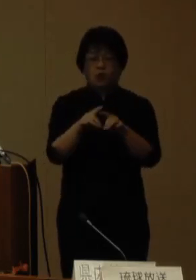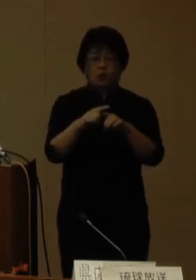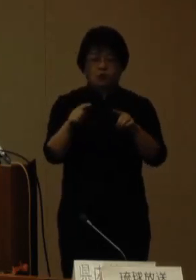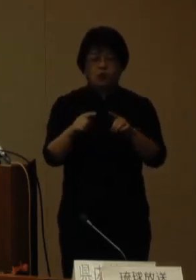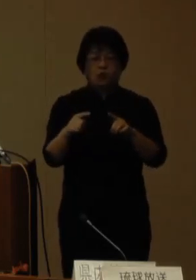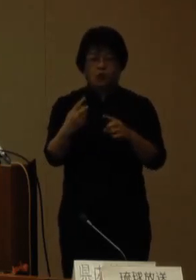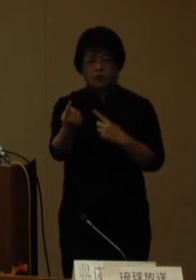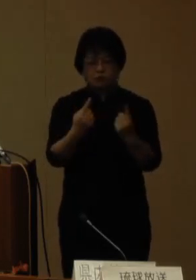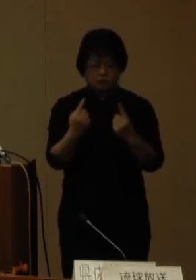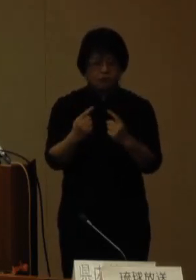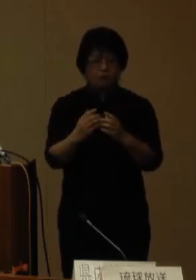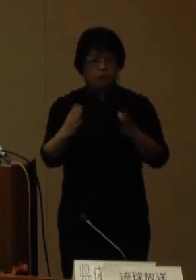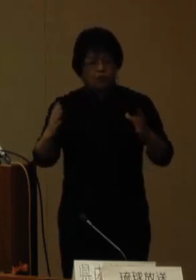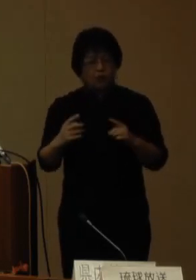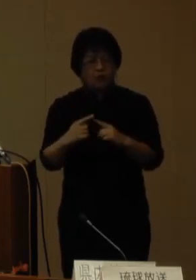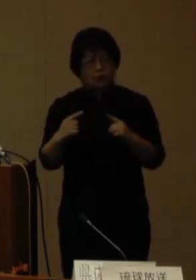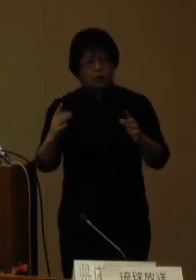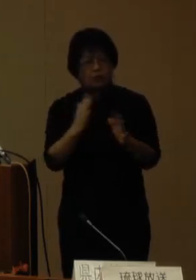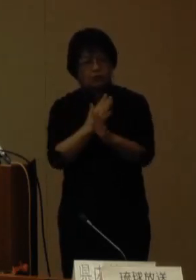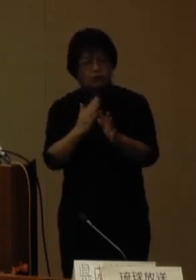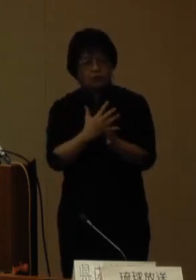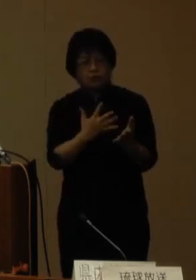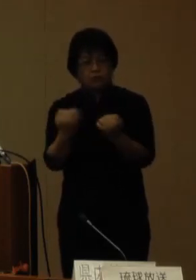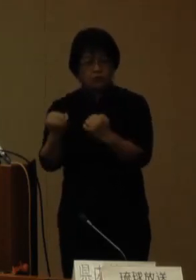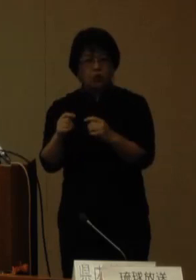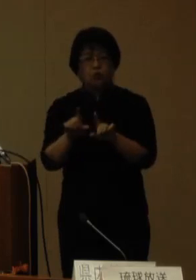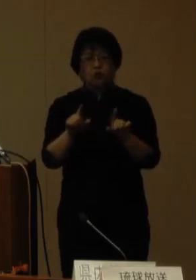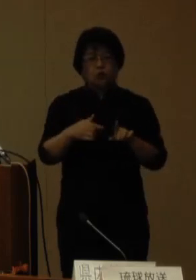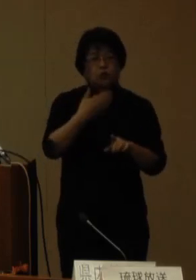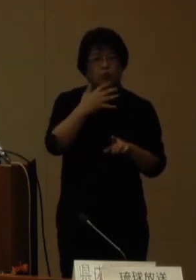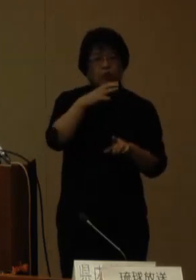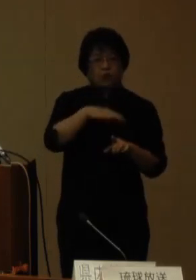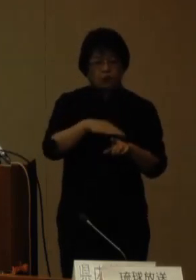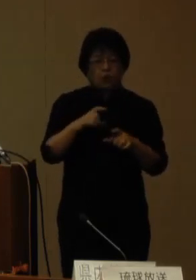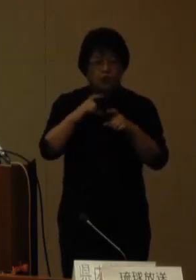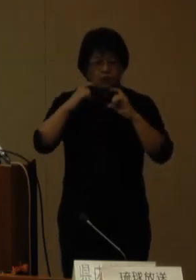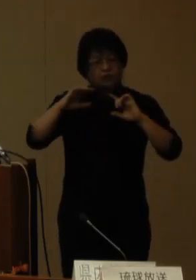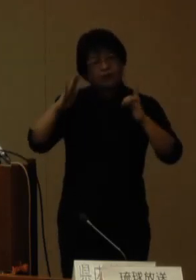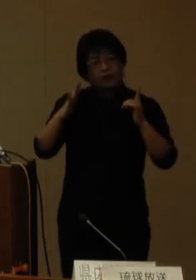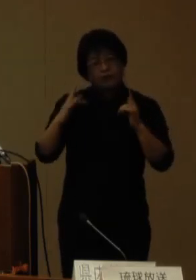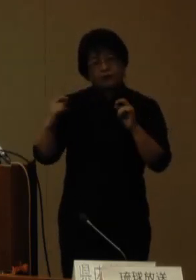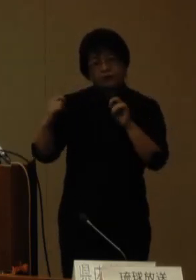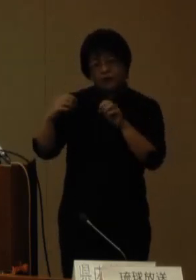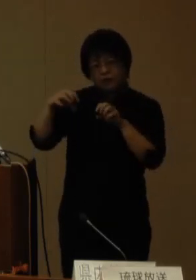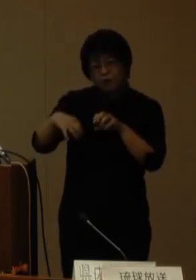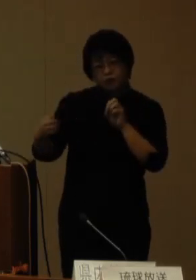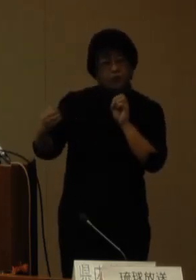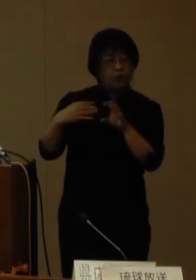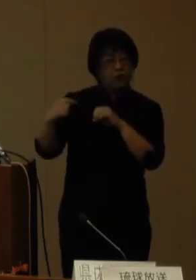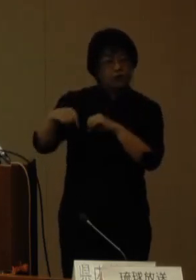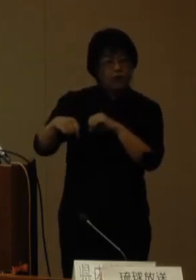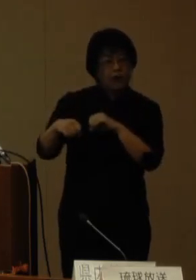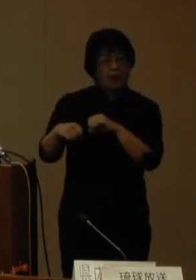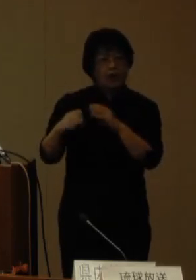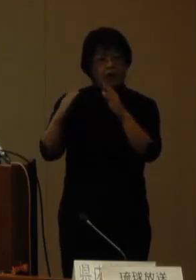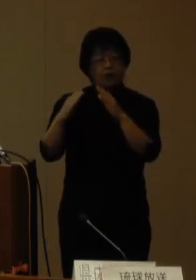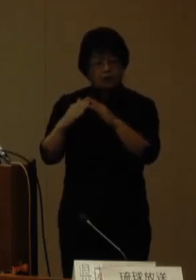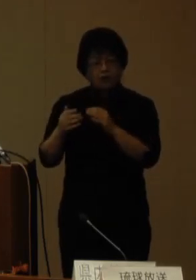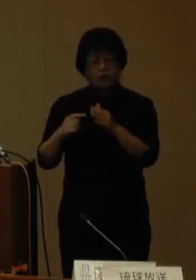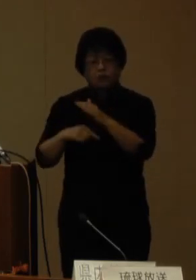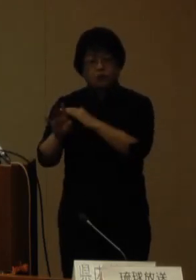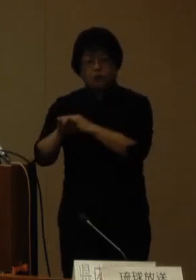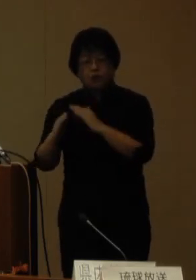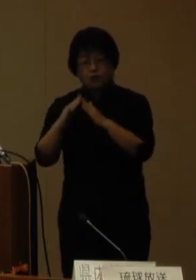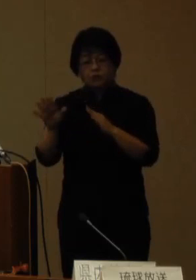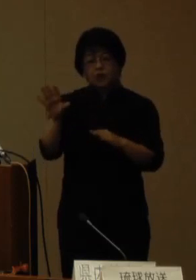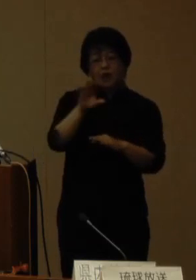普段の、飲食でマスクをしていない近距離での会話、そして外から帰ってきて手を洗わずに家族